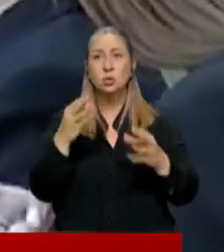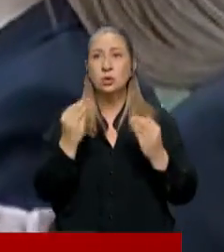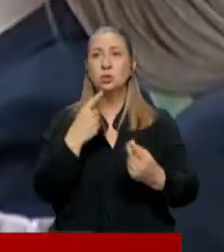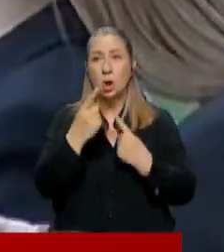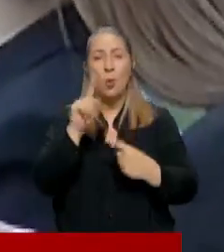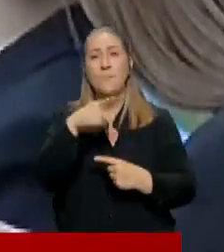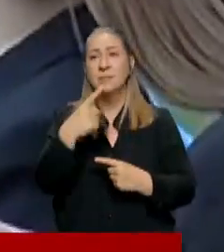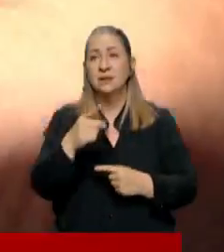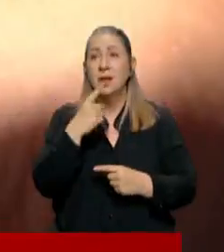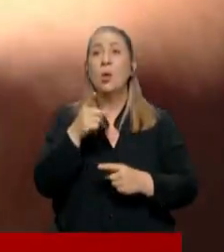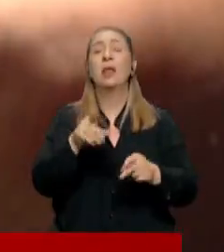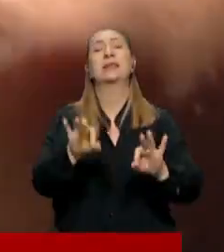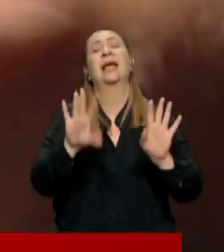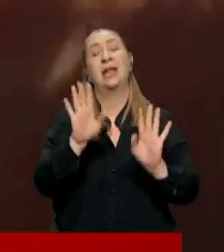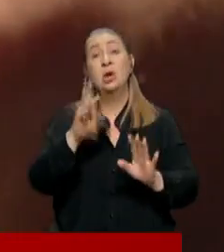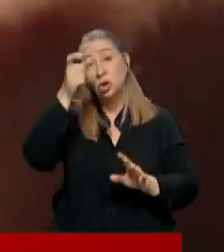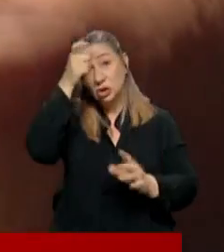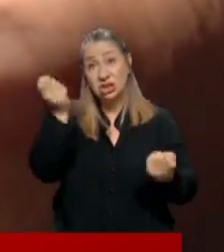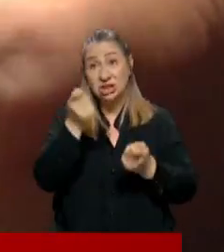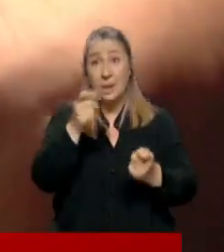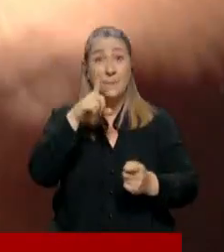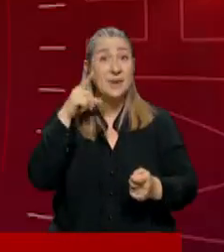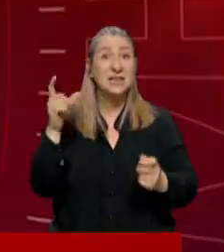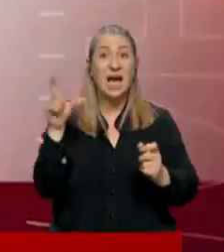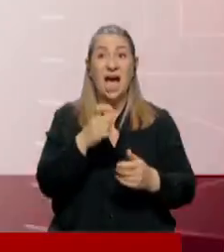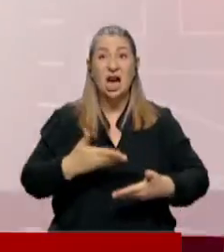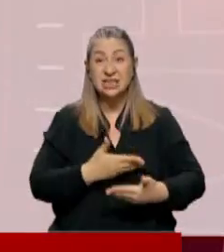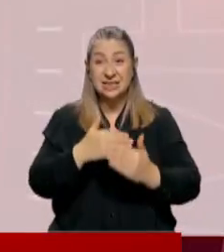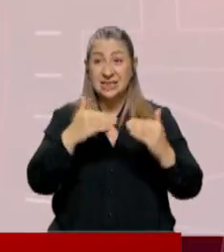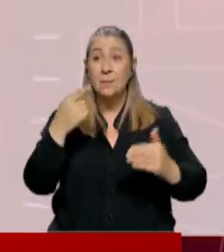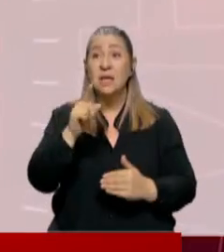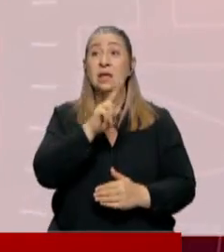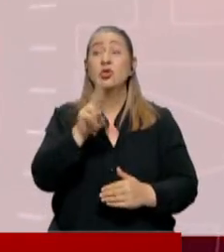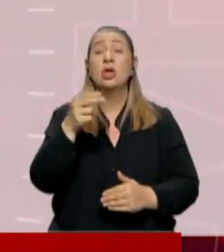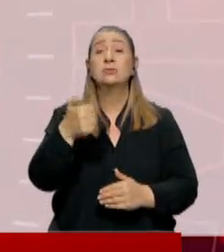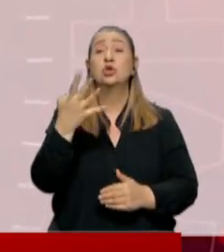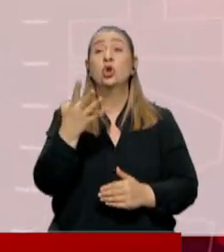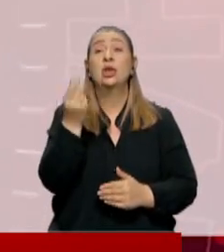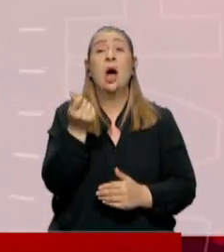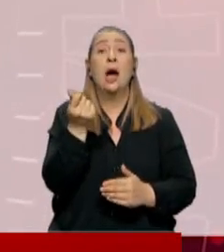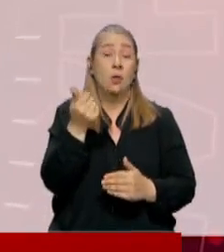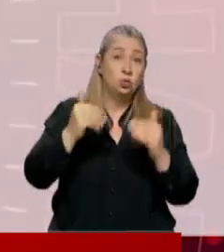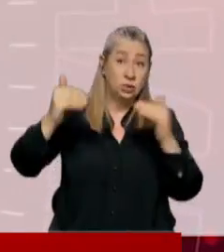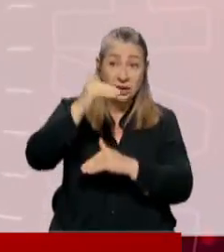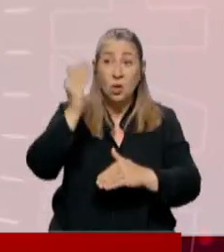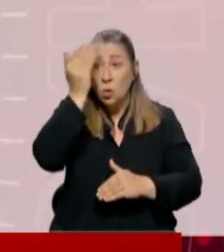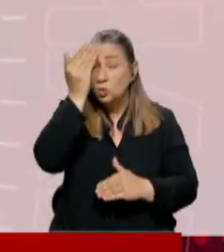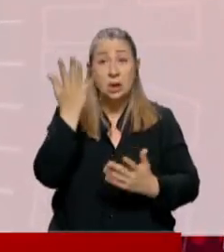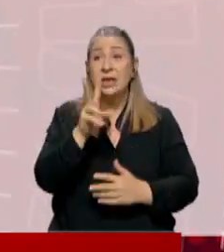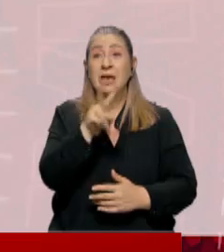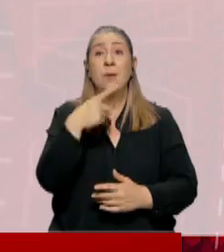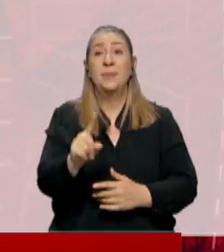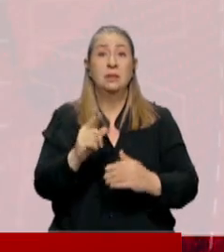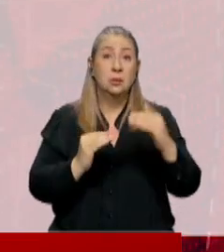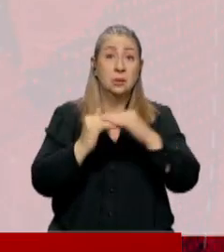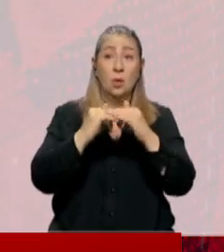söylerim, 10 bin derim, böyle değil. Türk İş'in açıkladığı Mayıs ayı açlık sınırı asgari ücretin 1764 lira üzerinde. Yoksulluk sınırı 20 bin